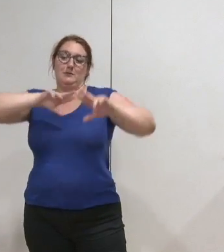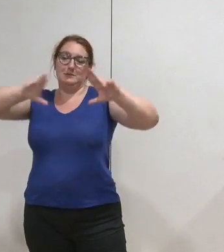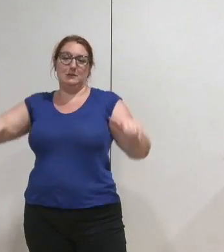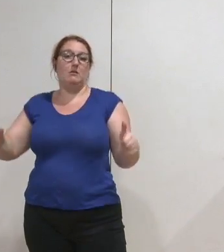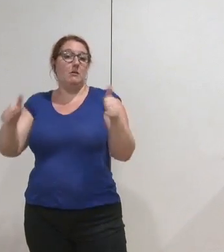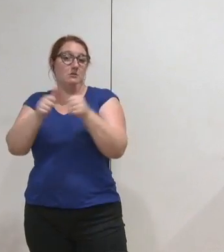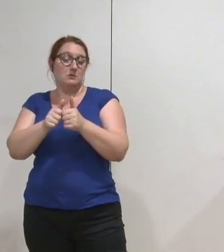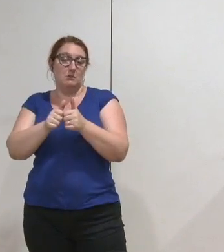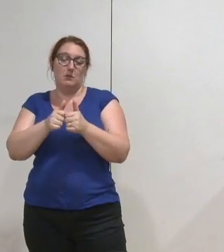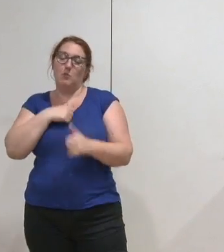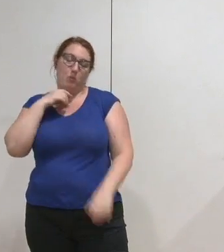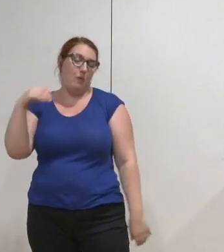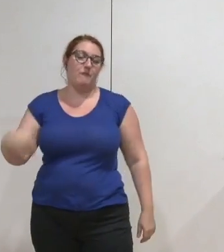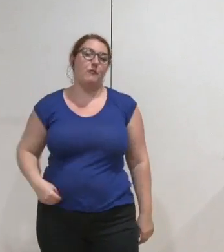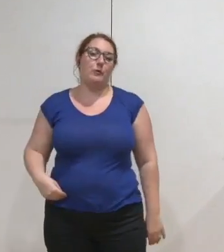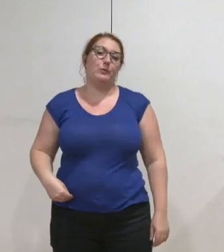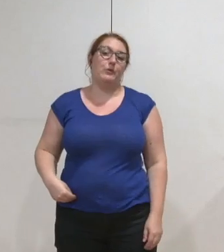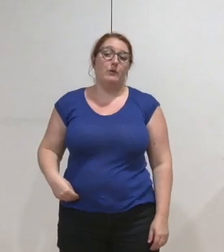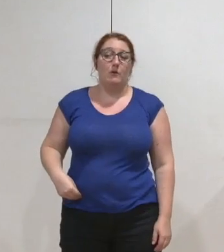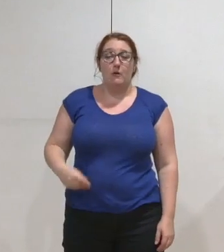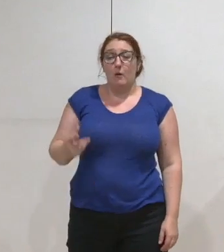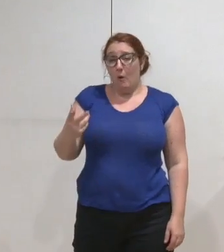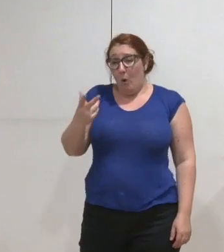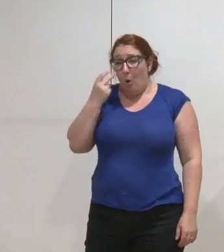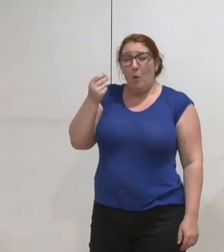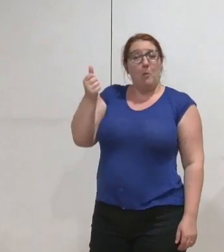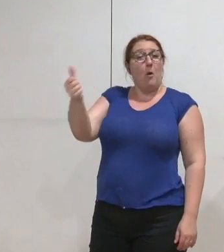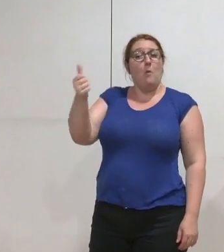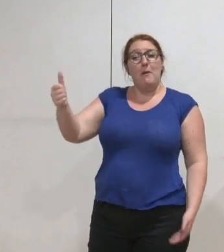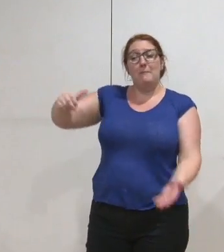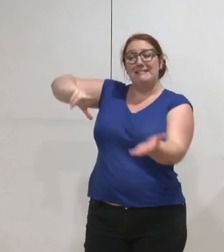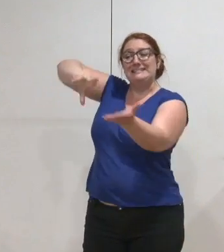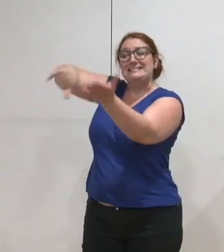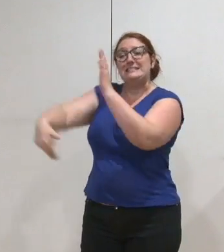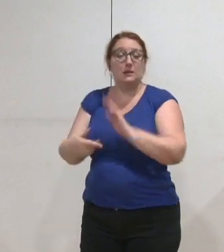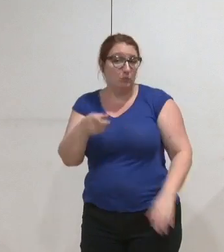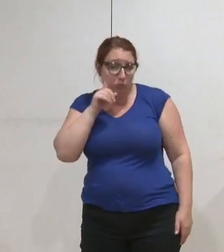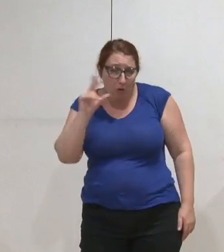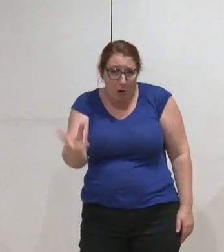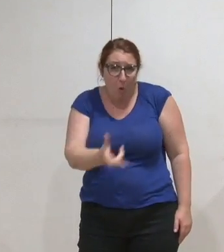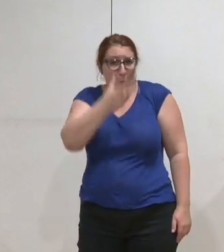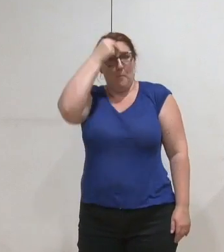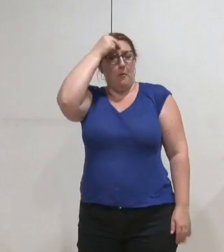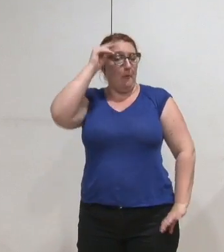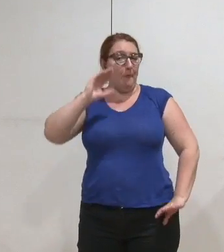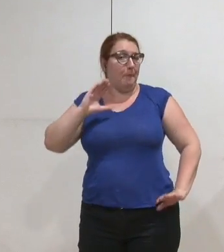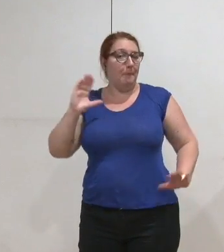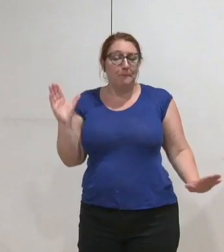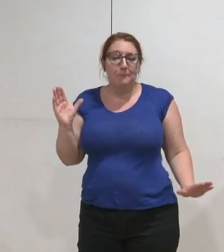représentants du culte ont signé cette lettre pour on comprend qu'ils